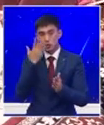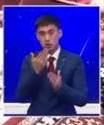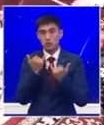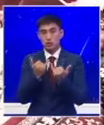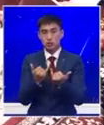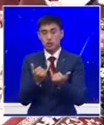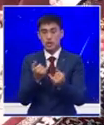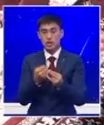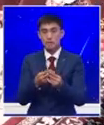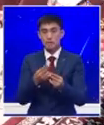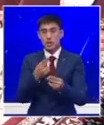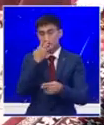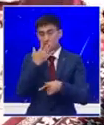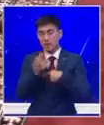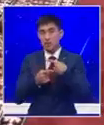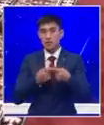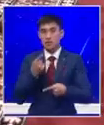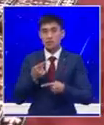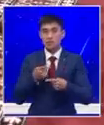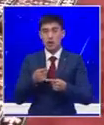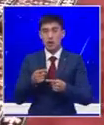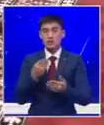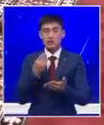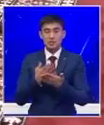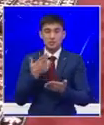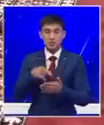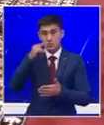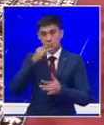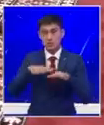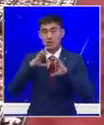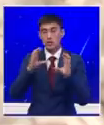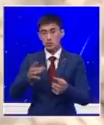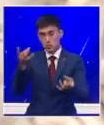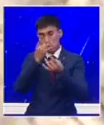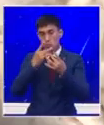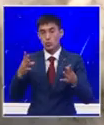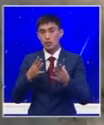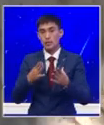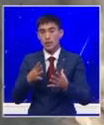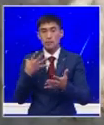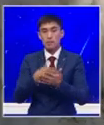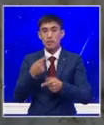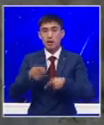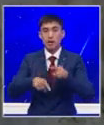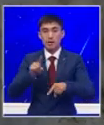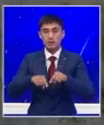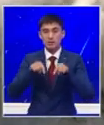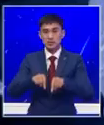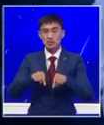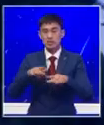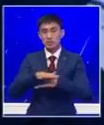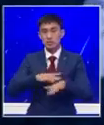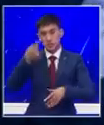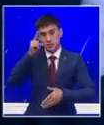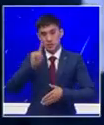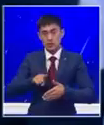приверженностью к национальным традициям обычаям и ценностям о сохранении культуры и преемственности поколений здешние жители знают